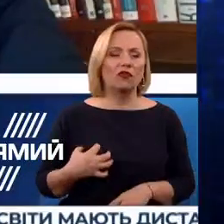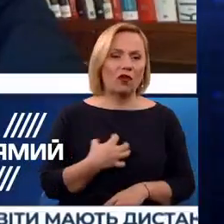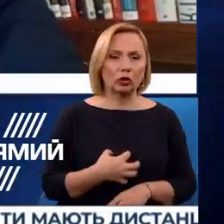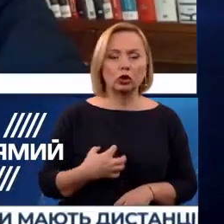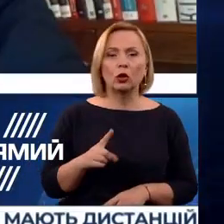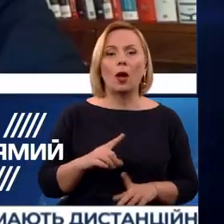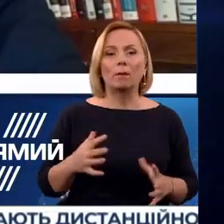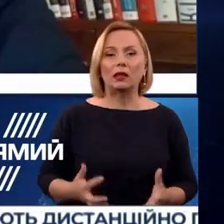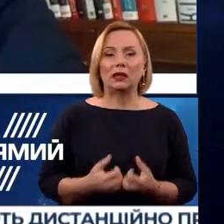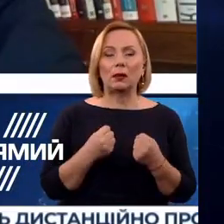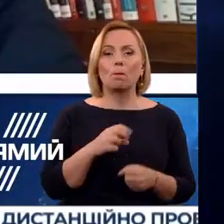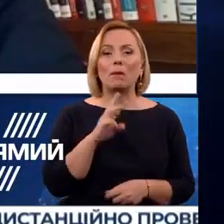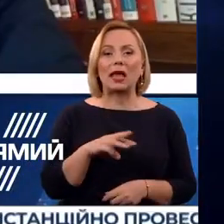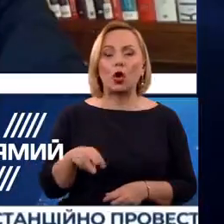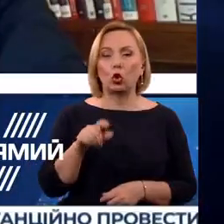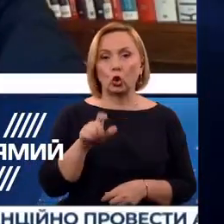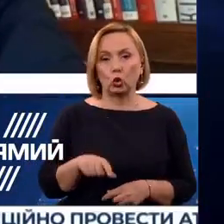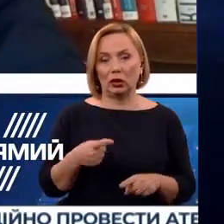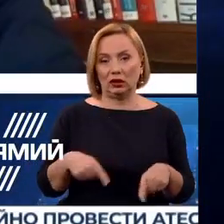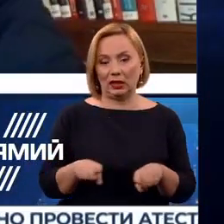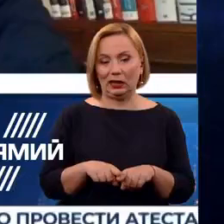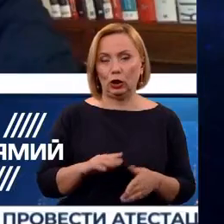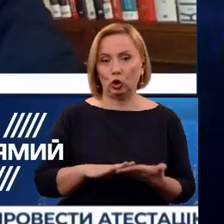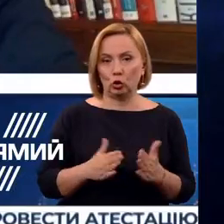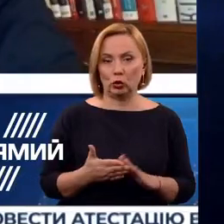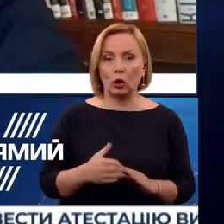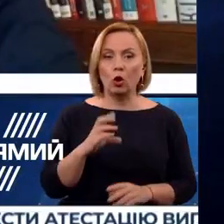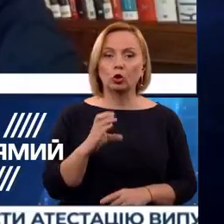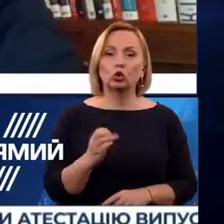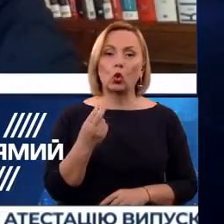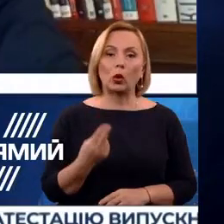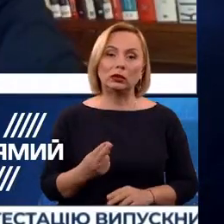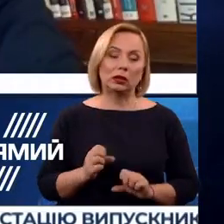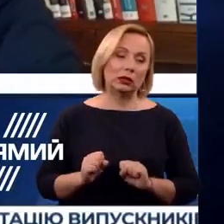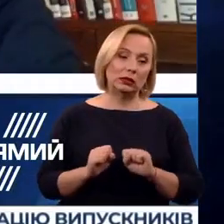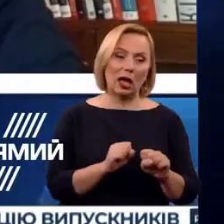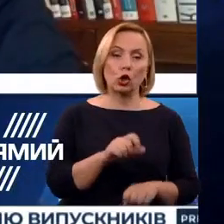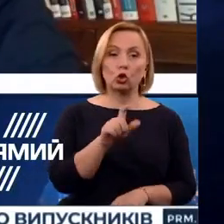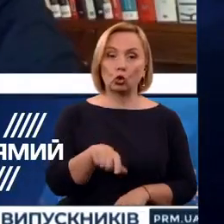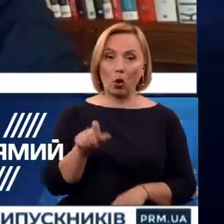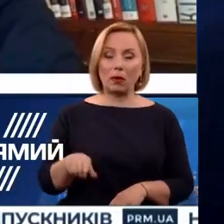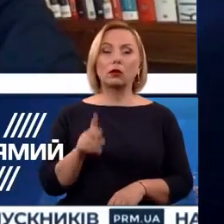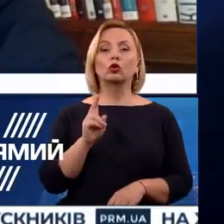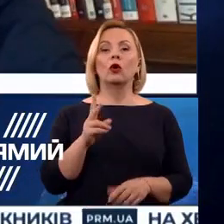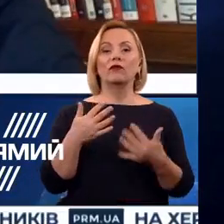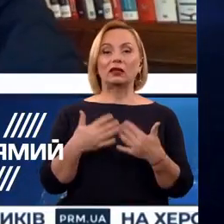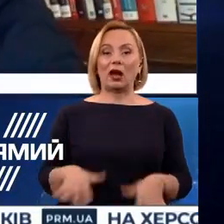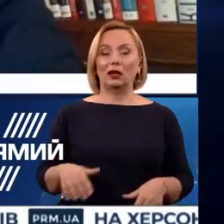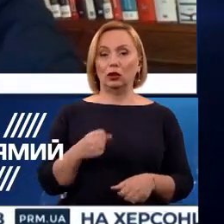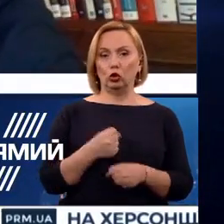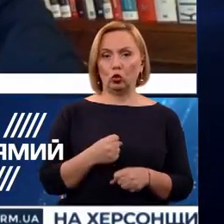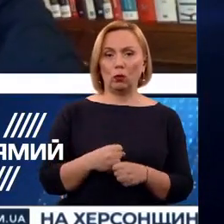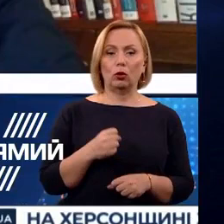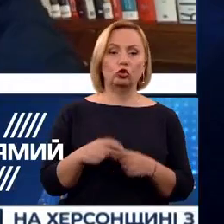підтримати мільйони людей у цій ситуації. Тобто соціальний захист тих громадян, які втратили роботу, зокрема через